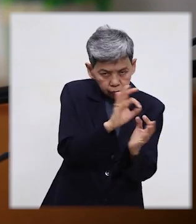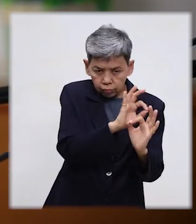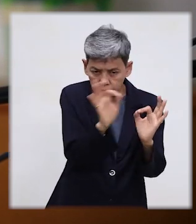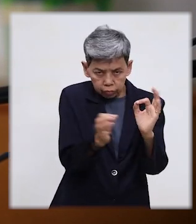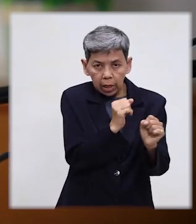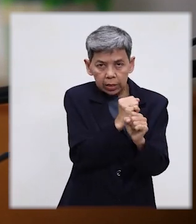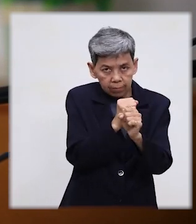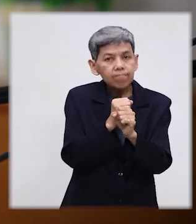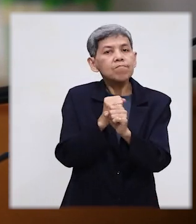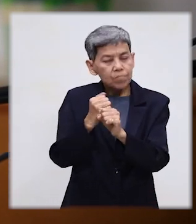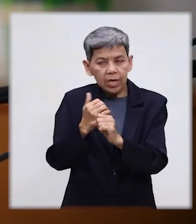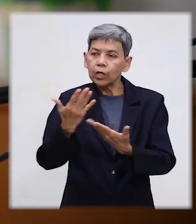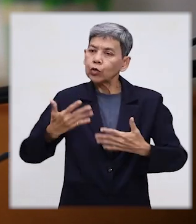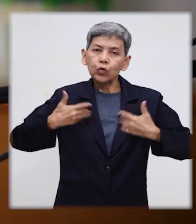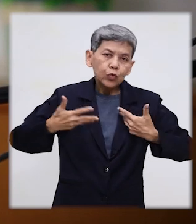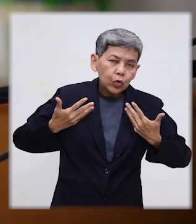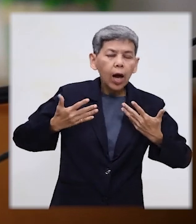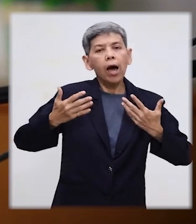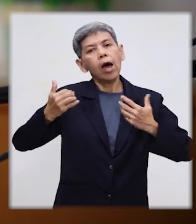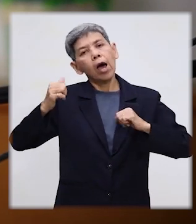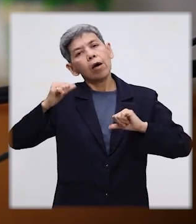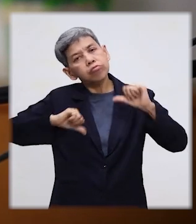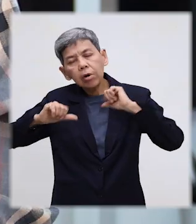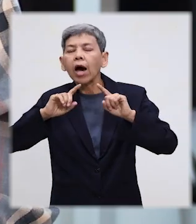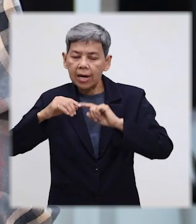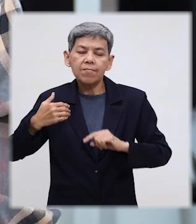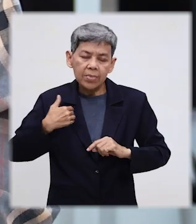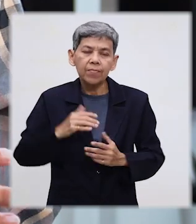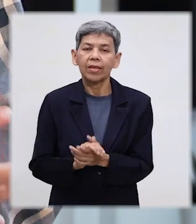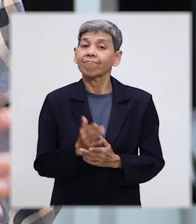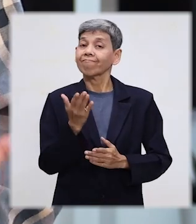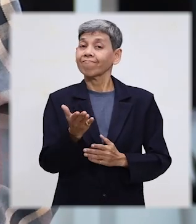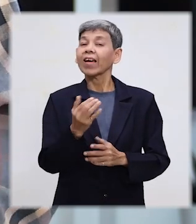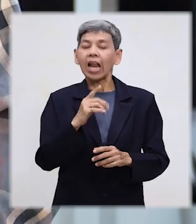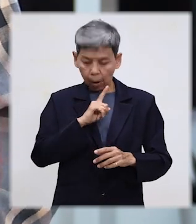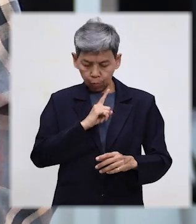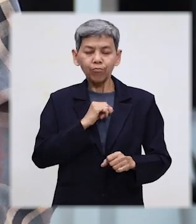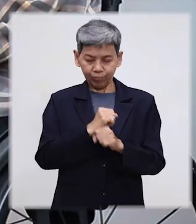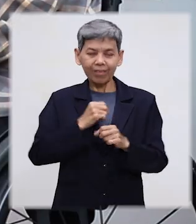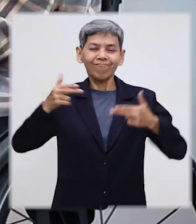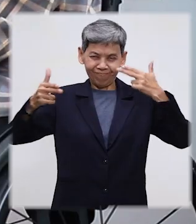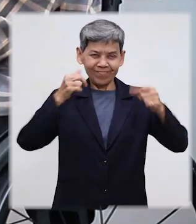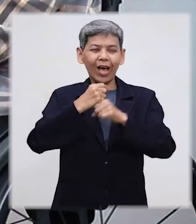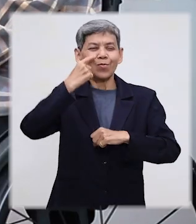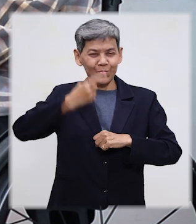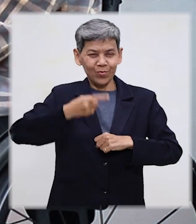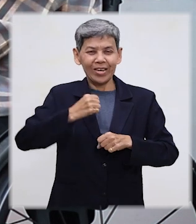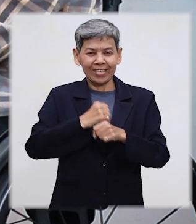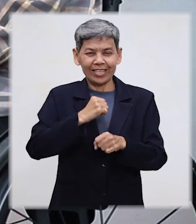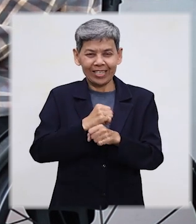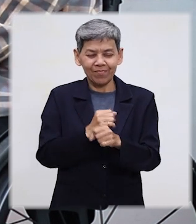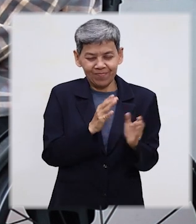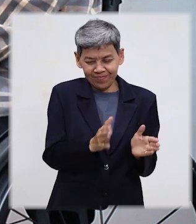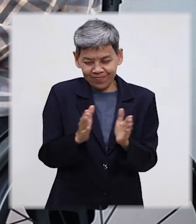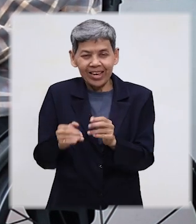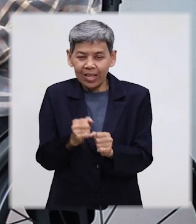ไรที่มันเป็นหนังบันเทิงหนังอุตสาหกรรมบ้างอะไรเงี้ยครับ แต่เราก็ยังรับอยู ่ใช่ครับ เพราะว่ามันก็ต้องแยกกันระ